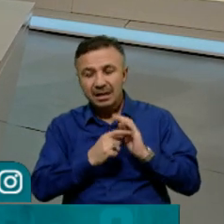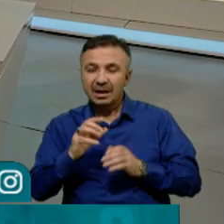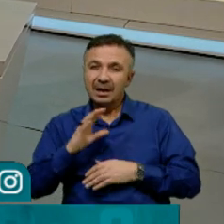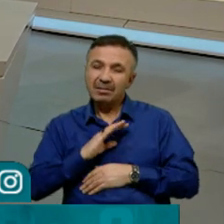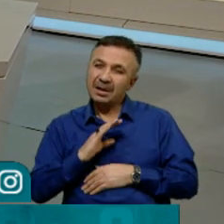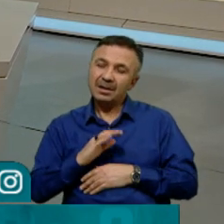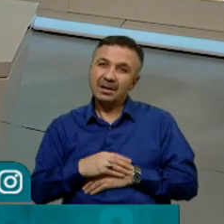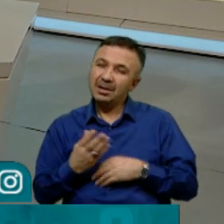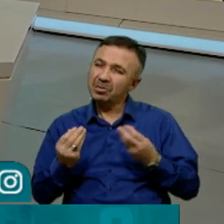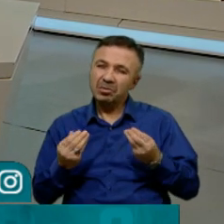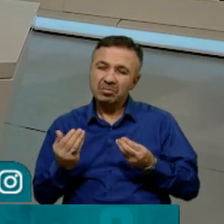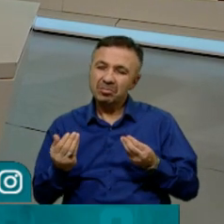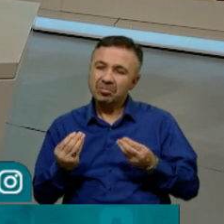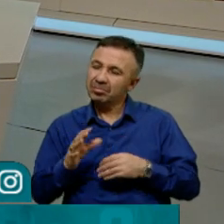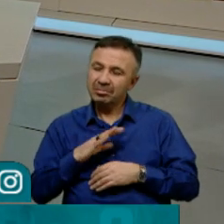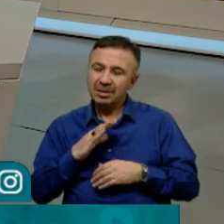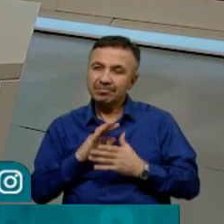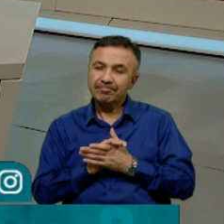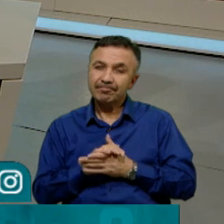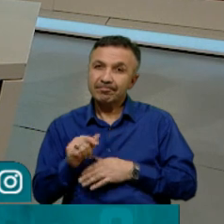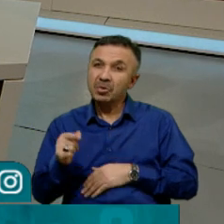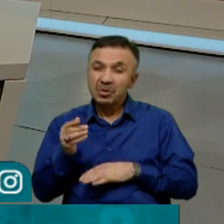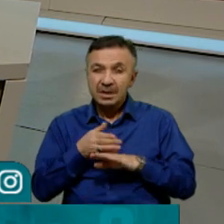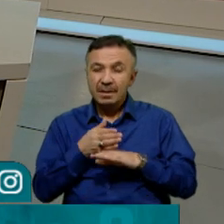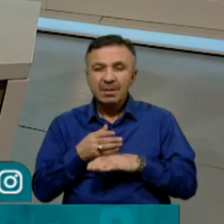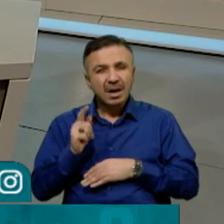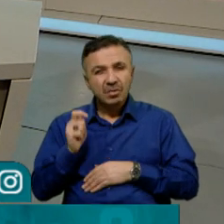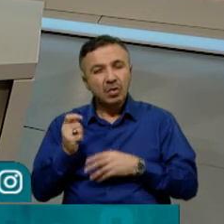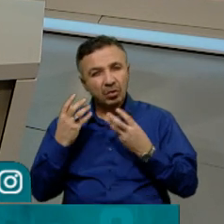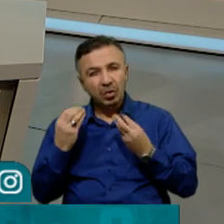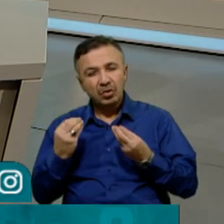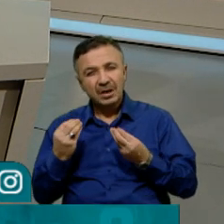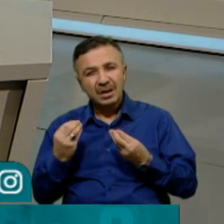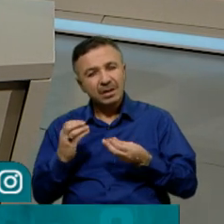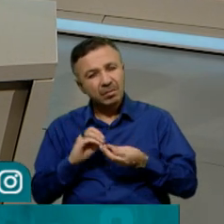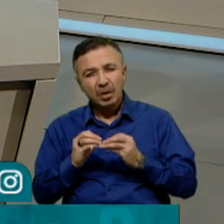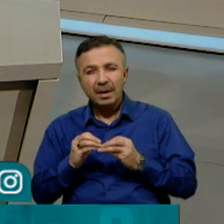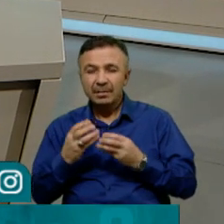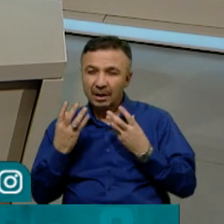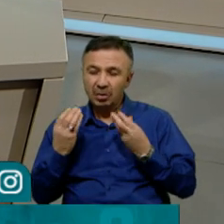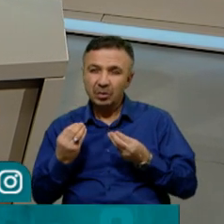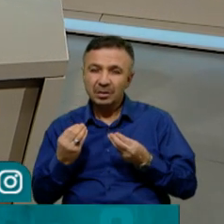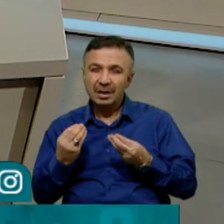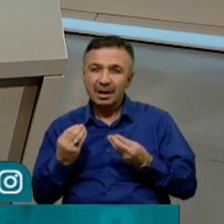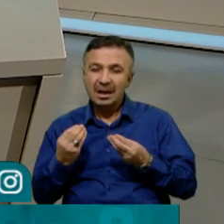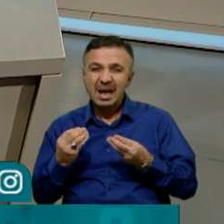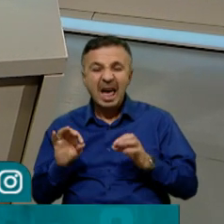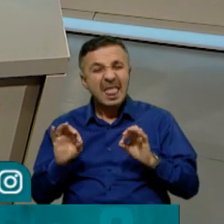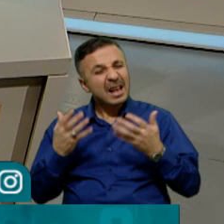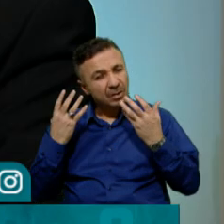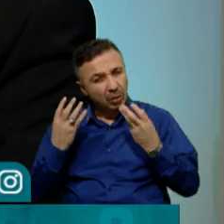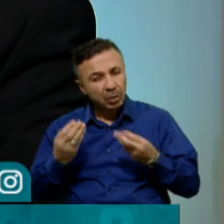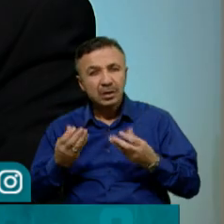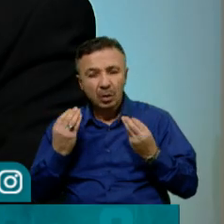ilerisi var Onun için zor da da olsak darda da olsak ne şekilde olursak olalım